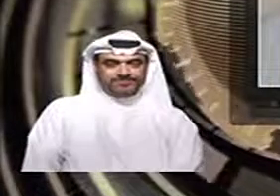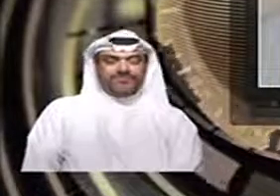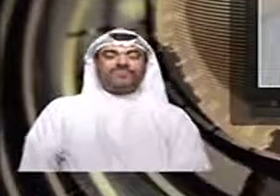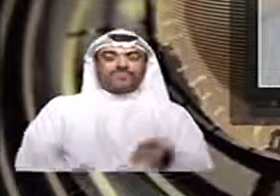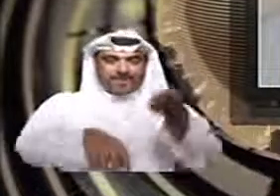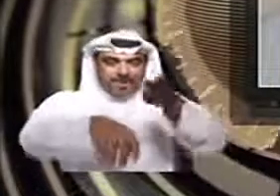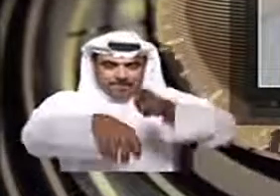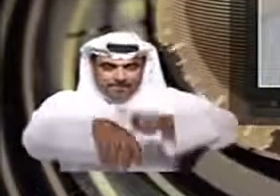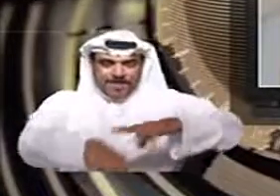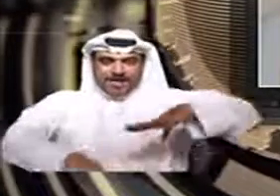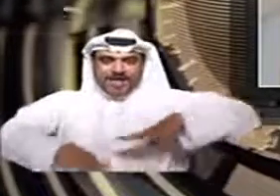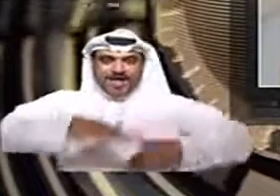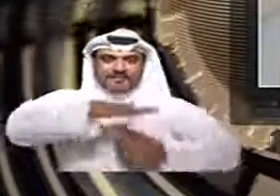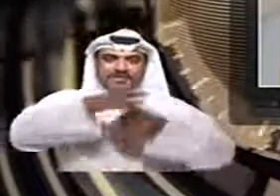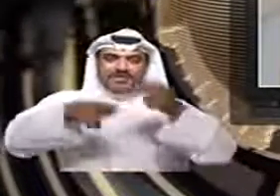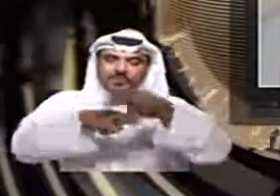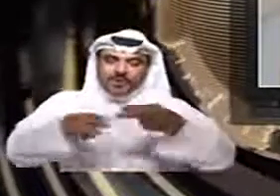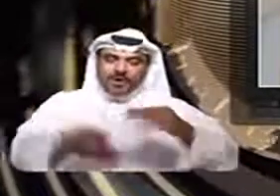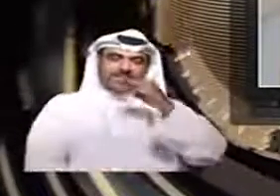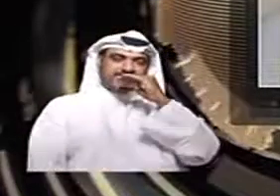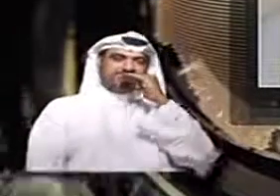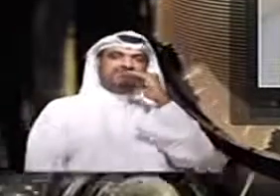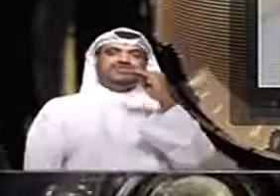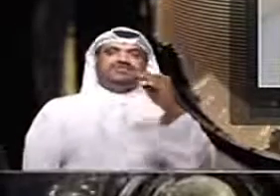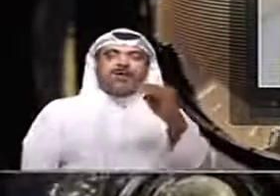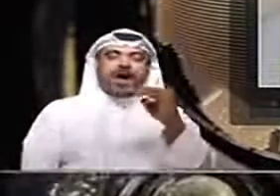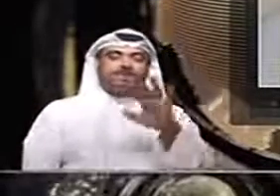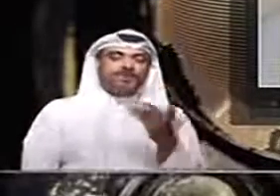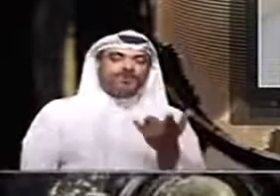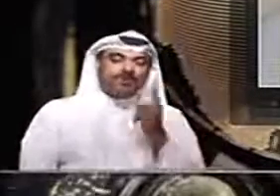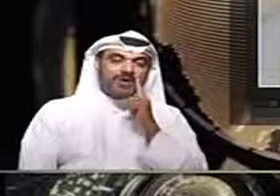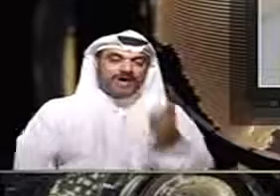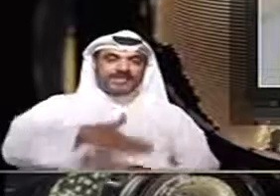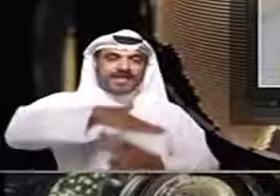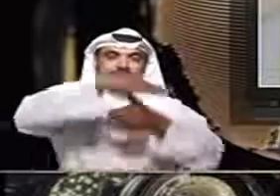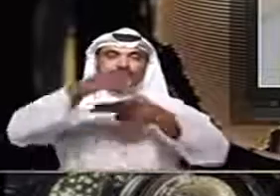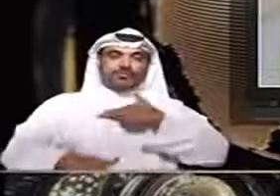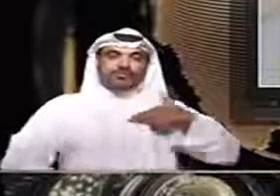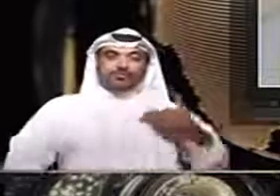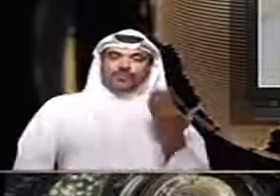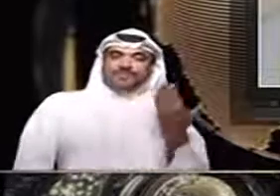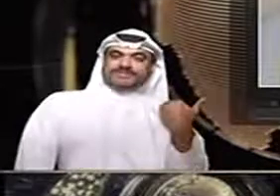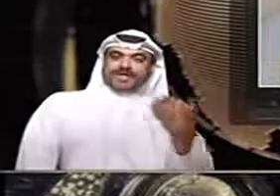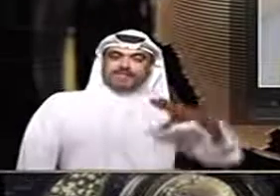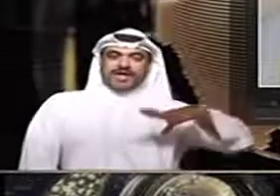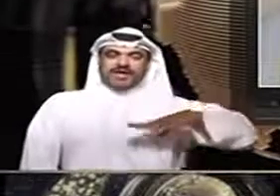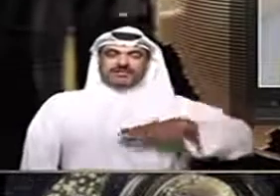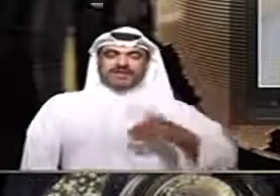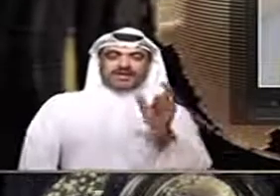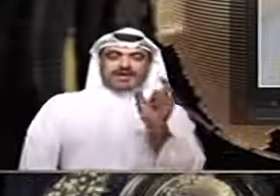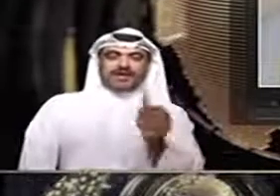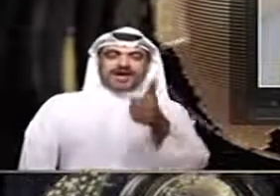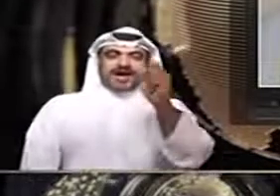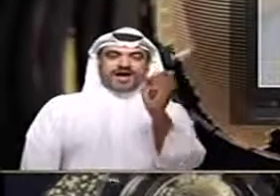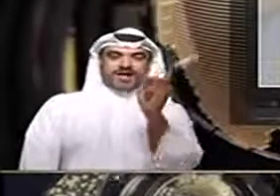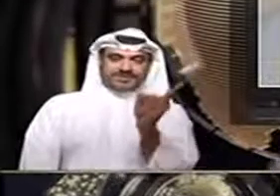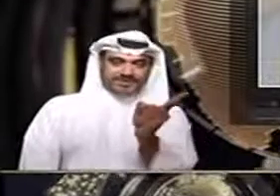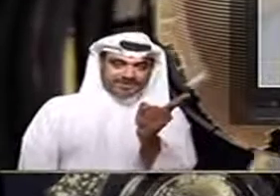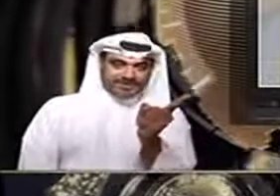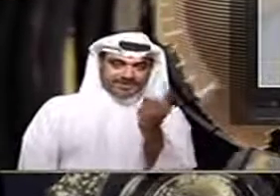هذا وقد بعث حضرة صاحب السمو أمير البلاد الشيخ صباح الأحمد الجابر الصباح حفظه الله ورعاه ببرقية شكر